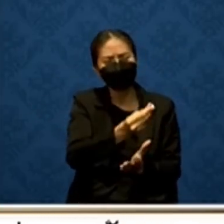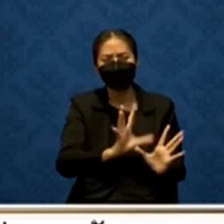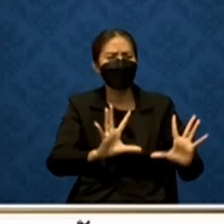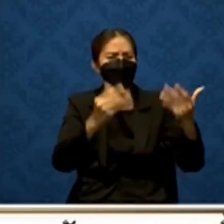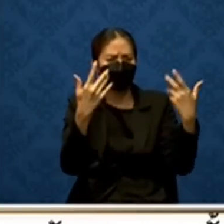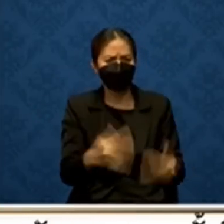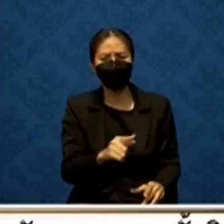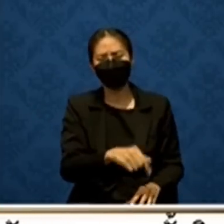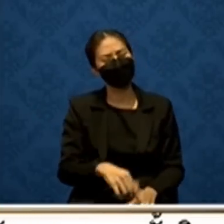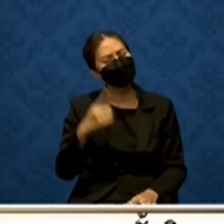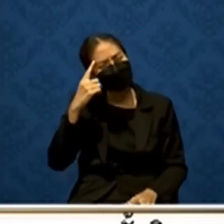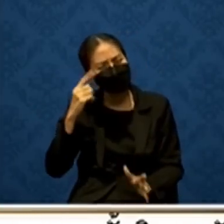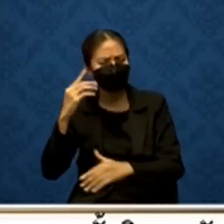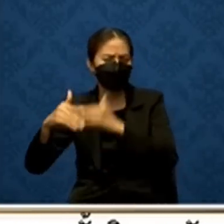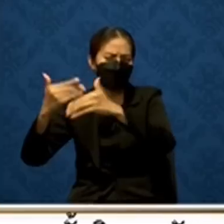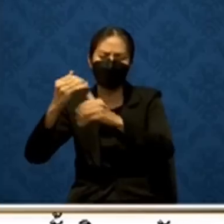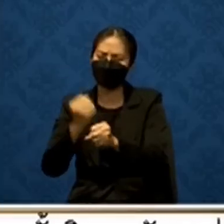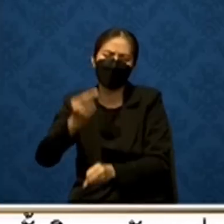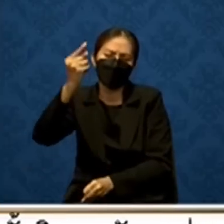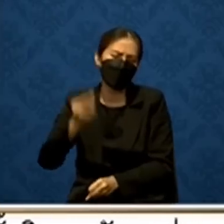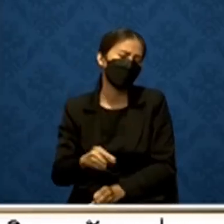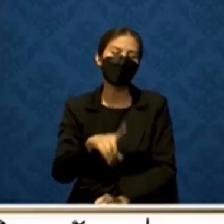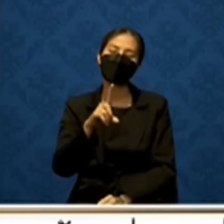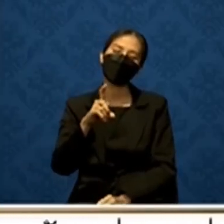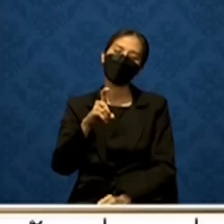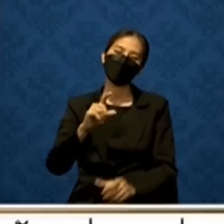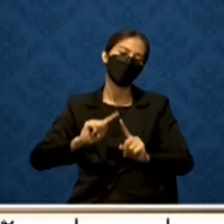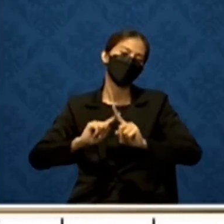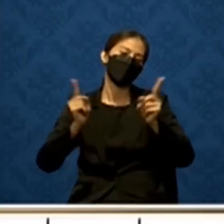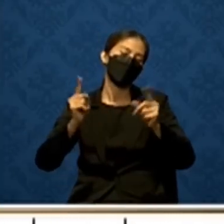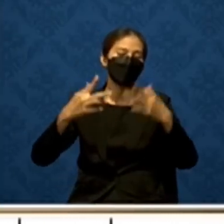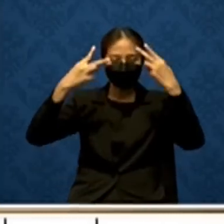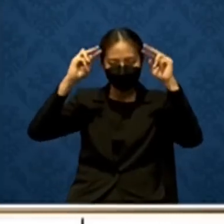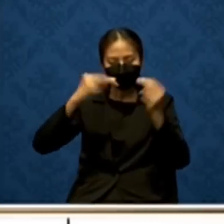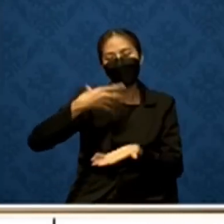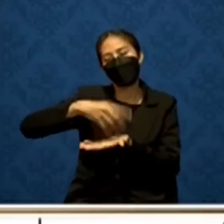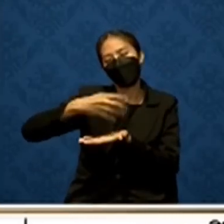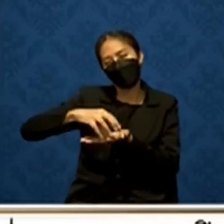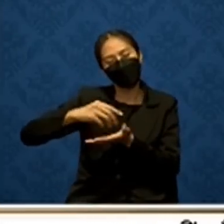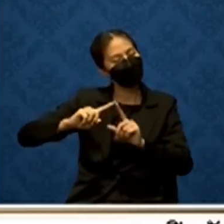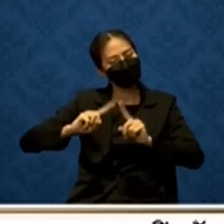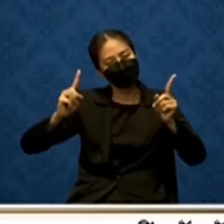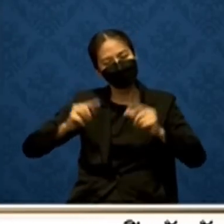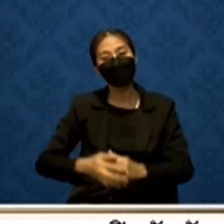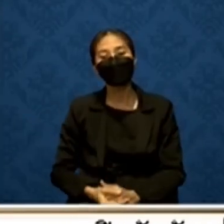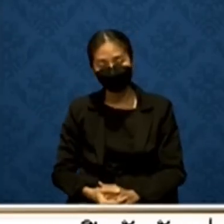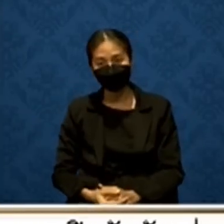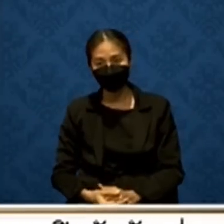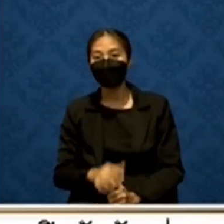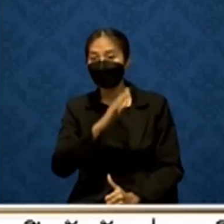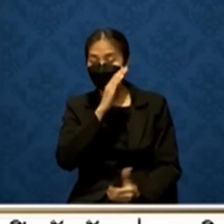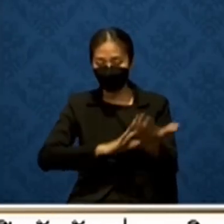พัฒนาปเทศออกไปได้อย่างที่ทัSalancy Noahadaypert ตแรกประเทศจะมหวงได้กตองสร้างสรร